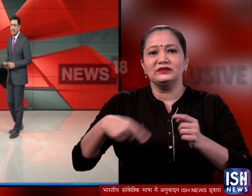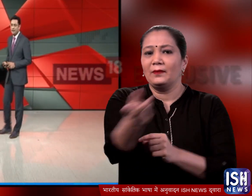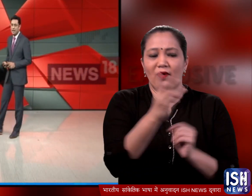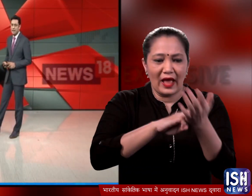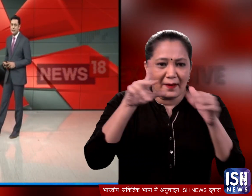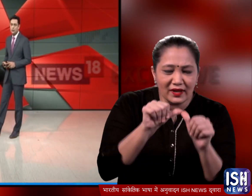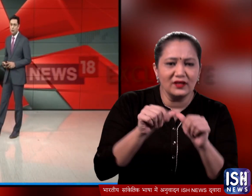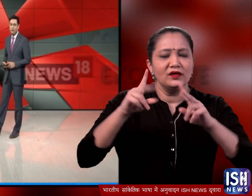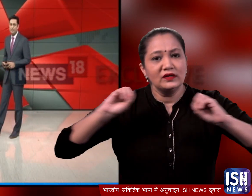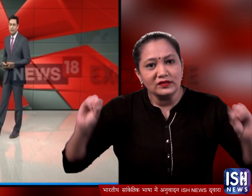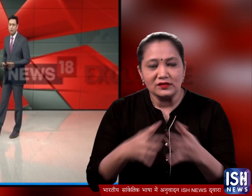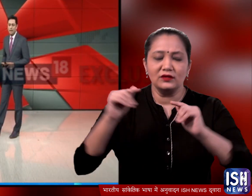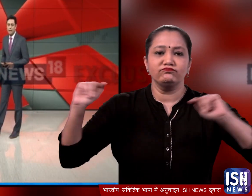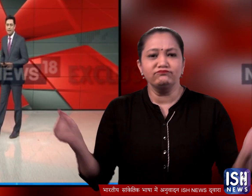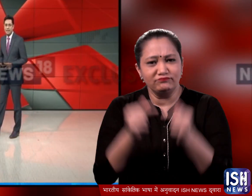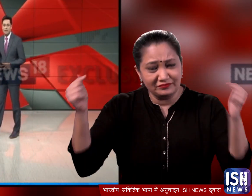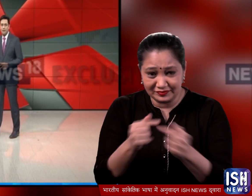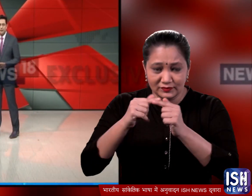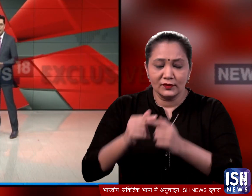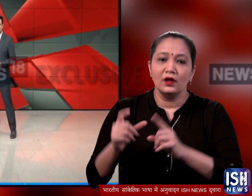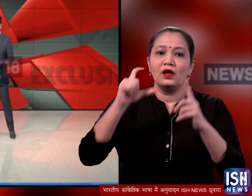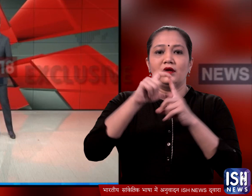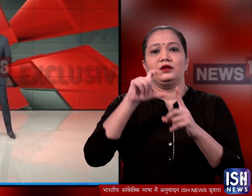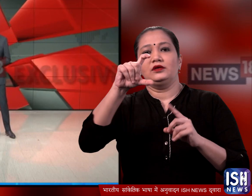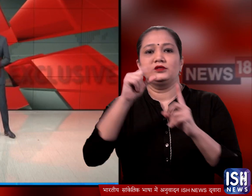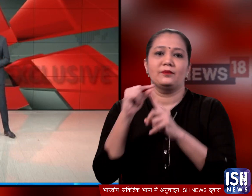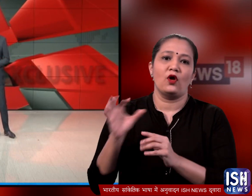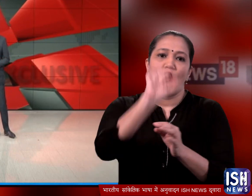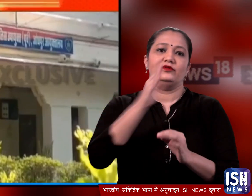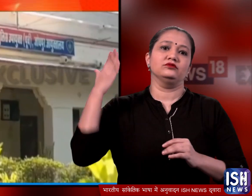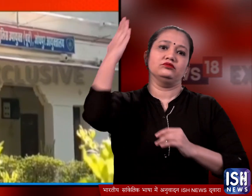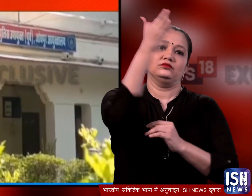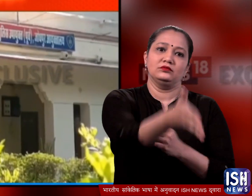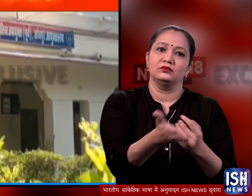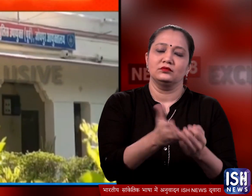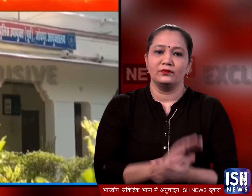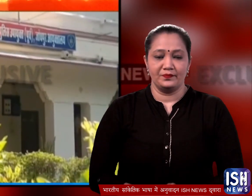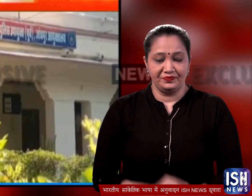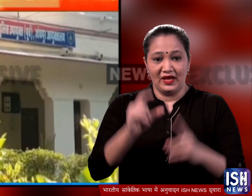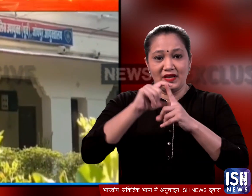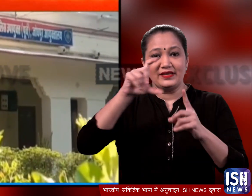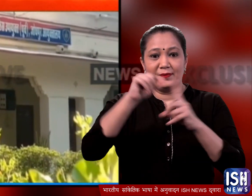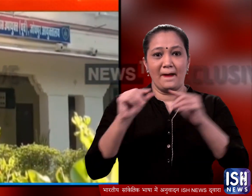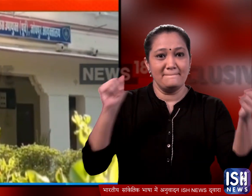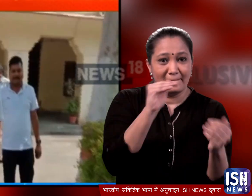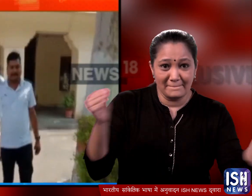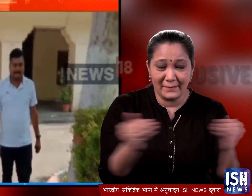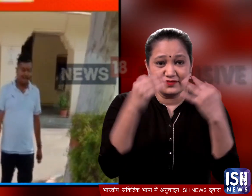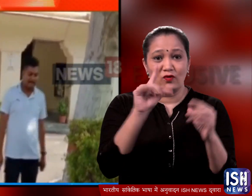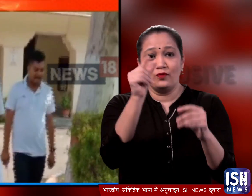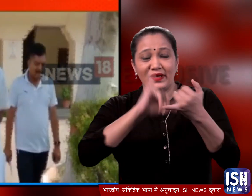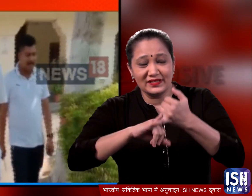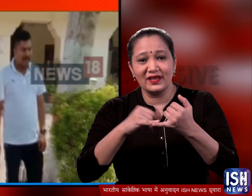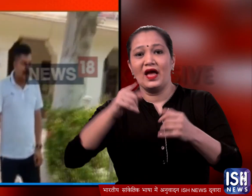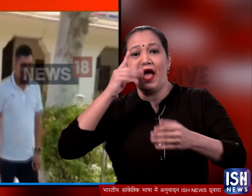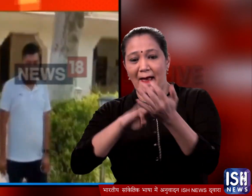और विधायक थाने से शुरू हुए विवाद को लेकर डीसीपी के पास पहुंच गई। और डीसीपी से मुलाकात कर जब उमेद सिंह अपनी